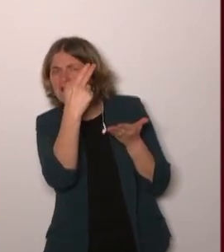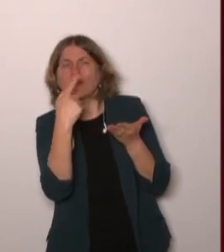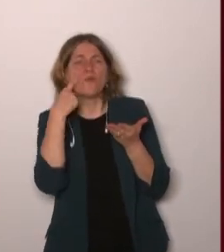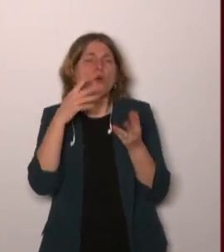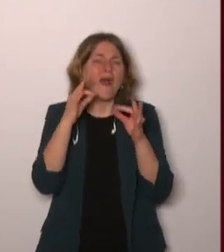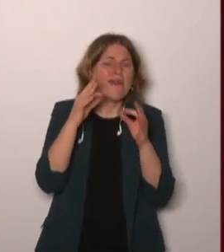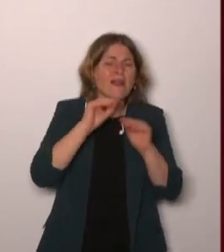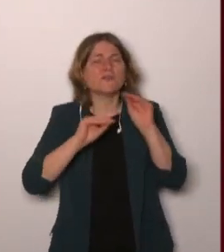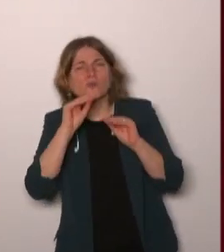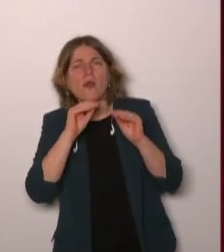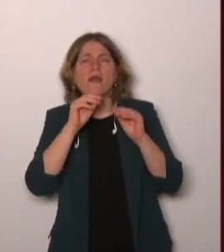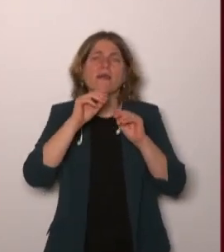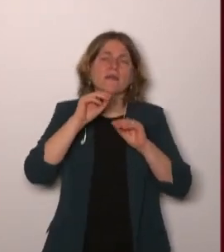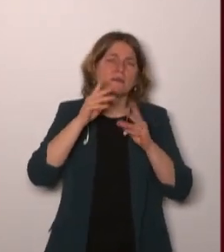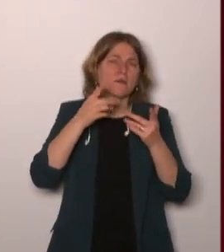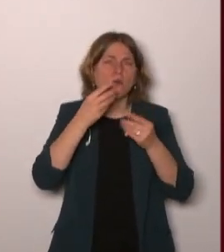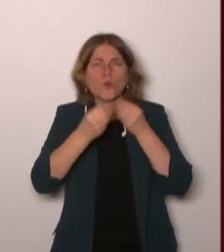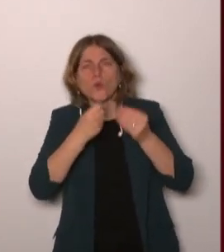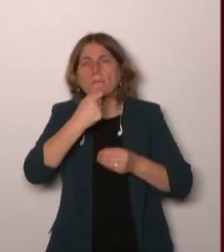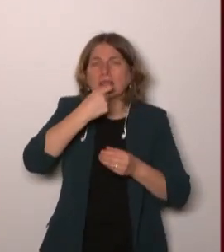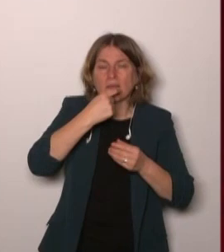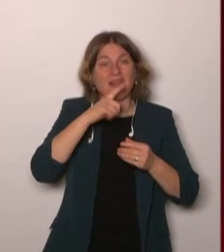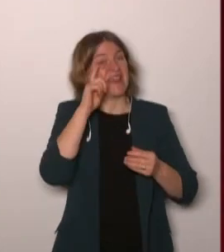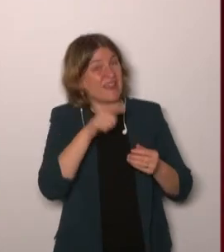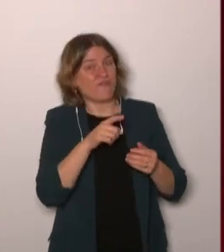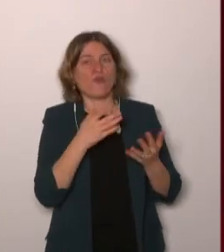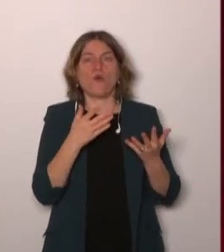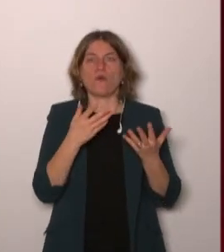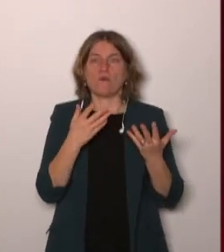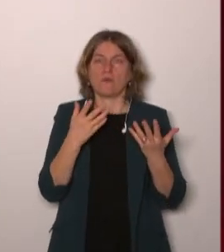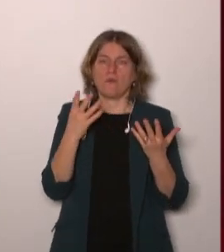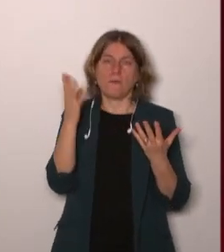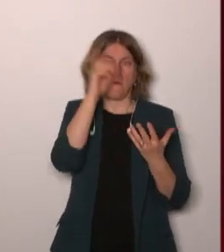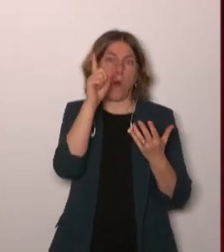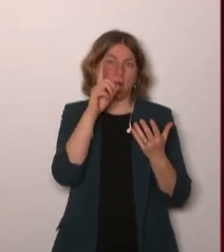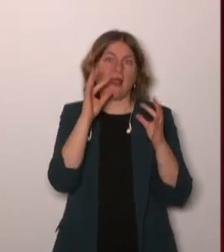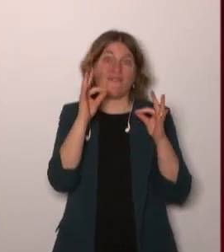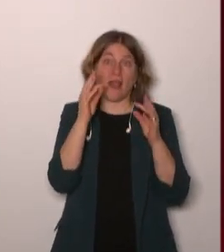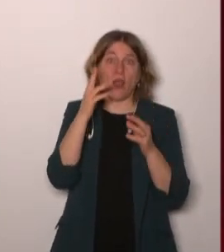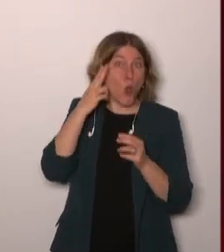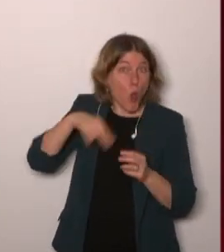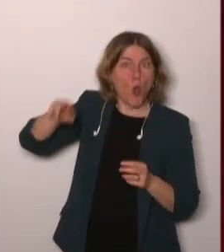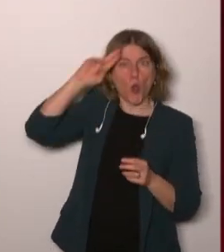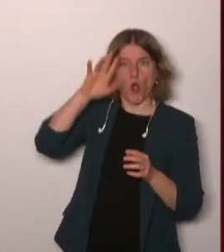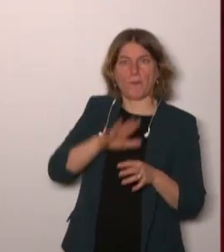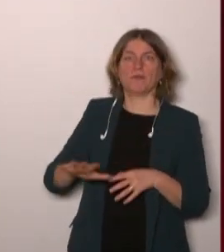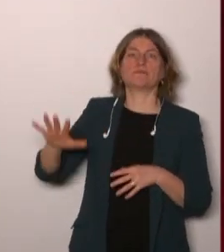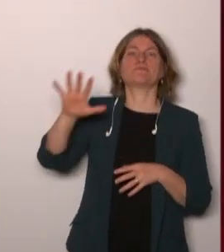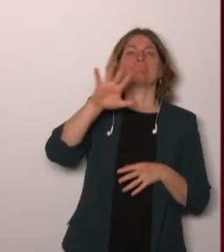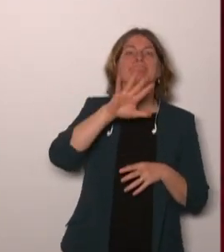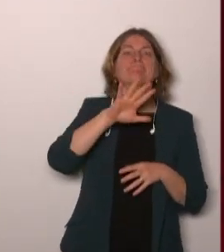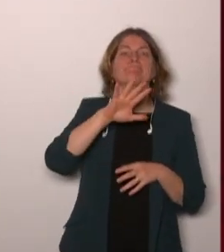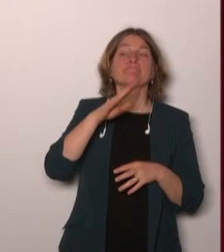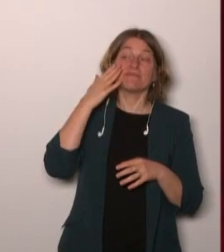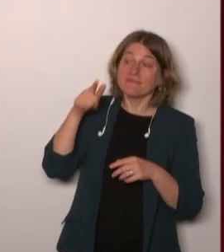des essais de ce type qui soit européen et dont on sait que parce qu'il n'y aura aucun soutien de l